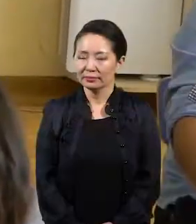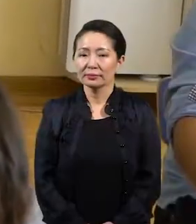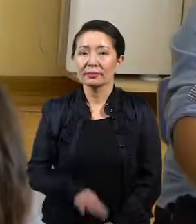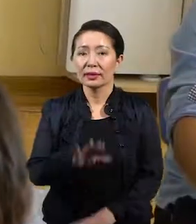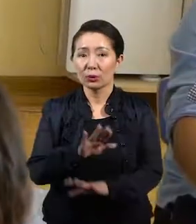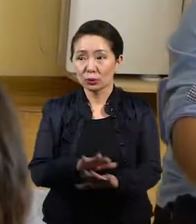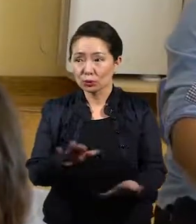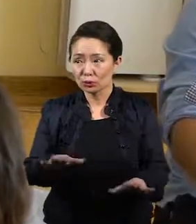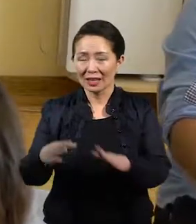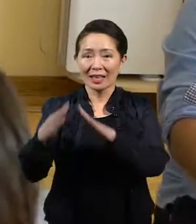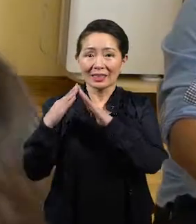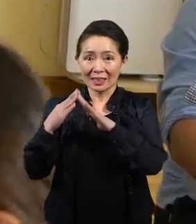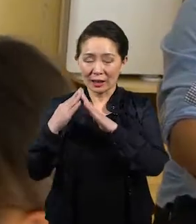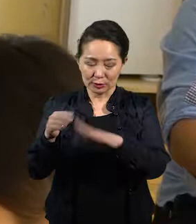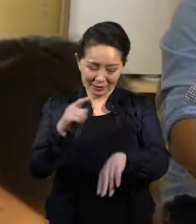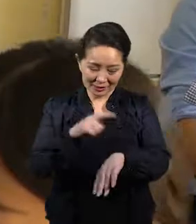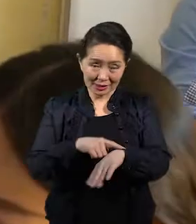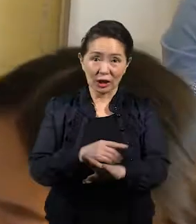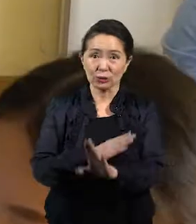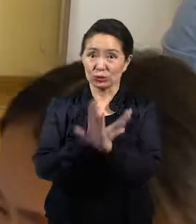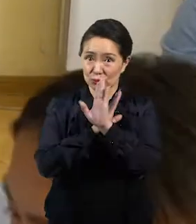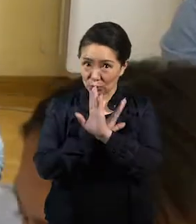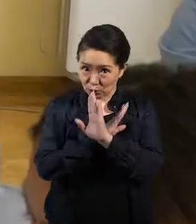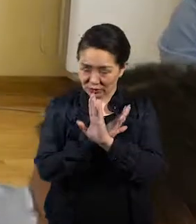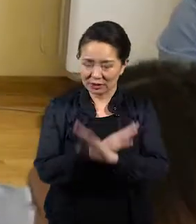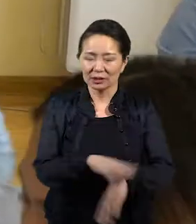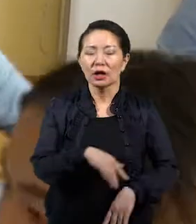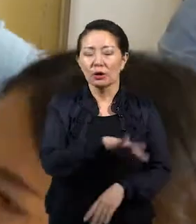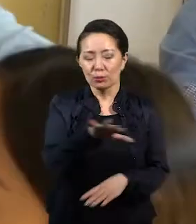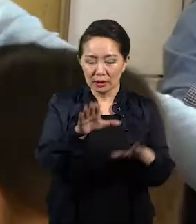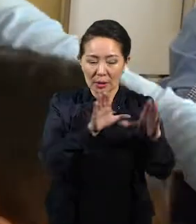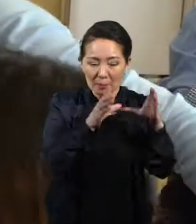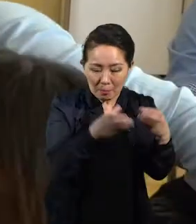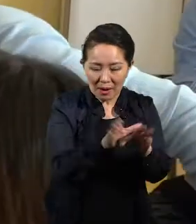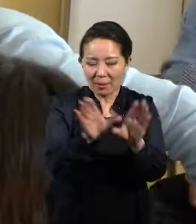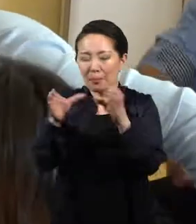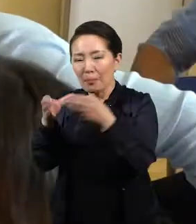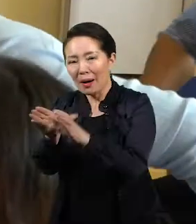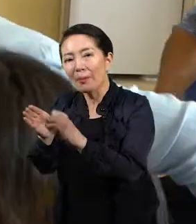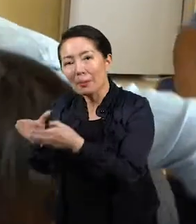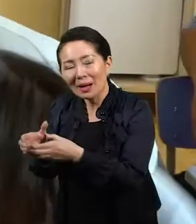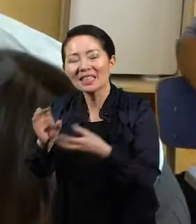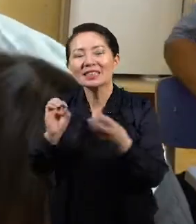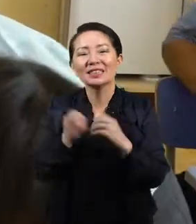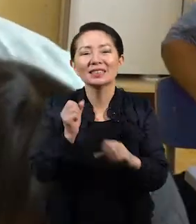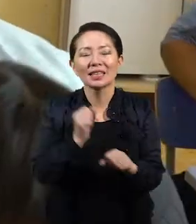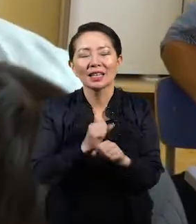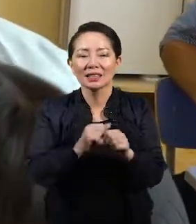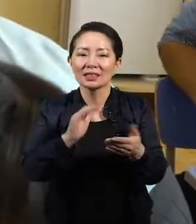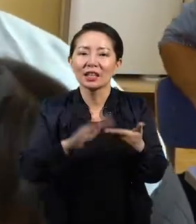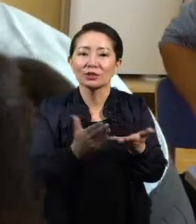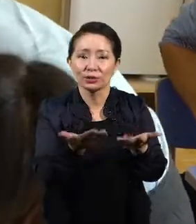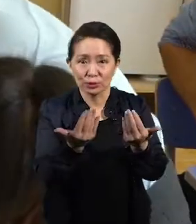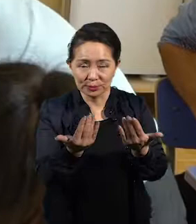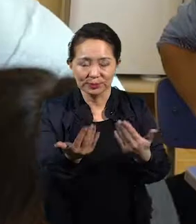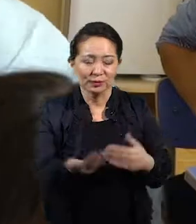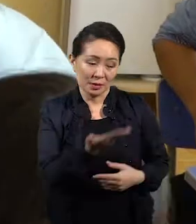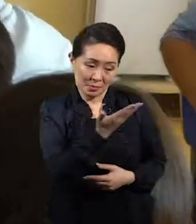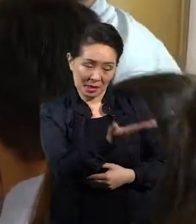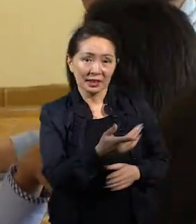За хүүхдүүдээ даалгаврыг өгсөн хугацаа дууссан учраас бүгдээрээ багууд өөрснийхөө хийсэн ажлыг танилцуулъя гэж байна. За тэр багаас